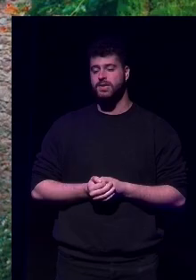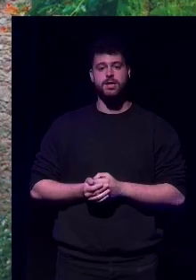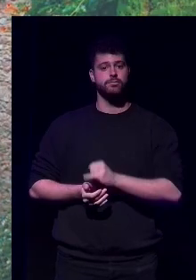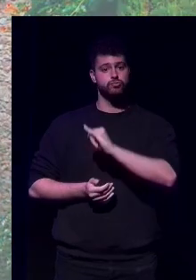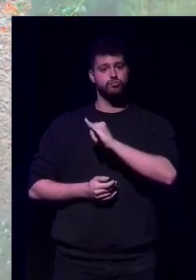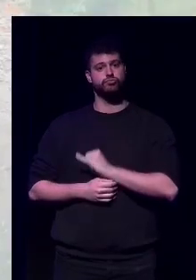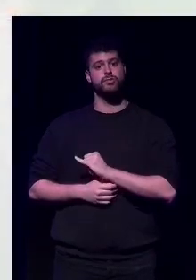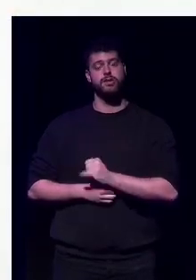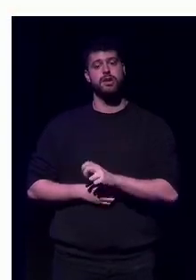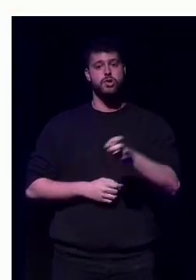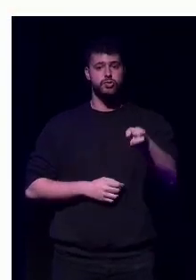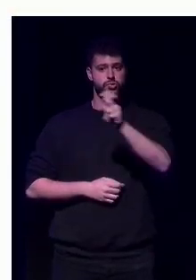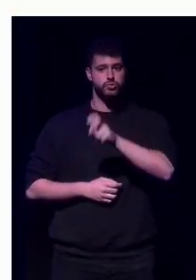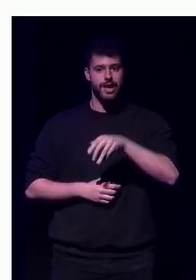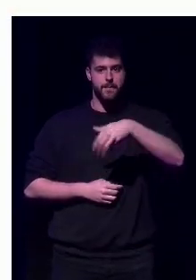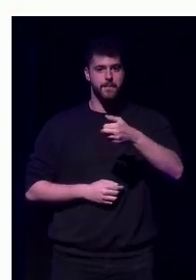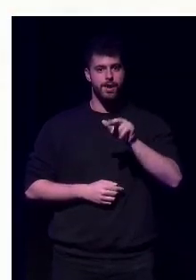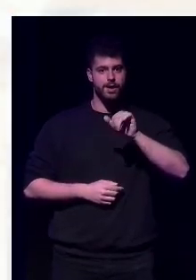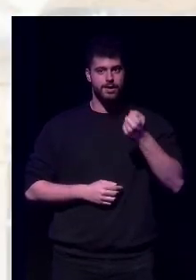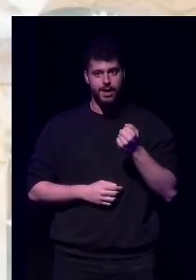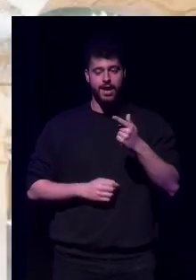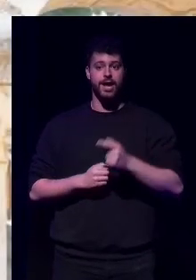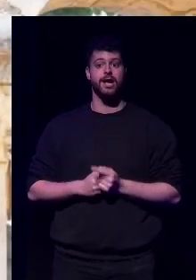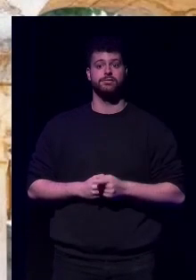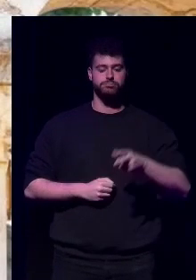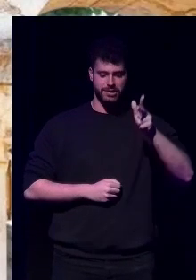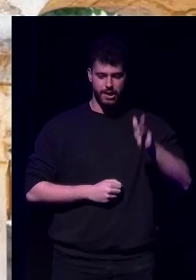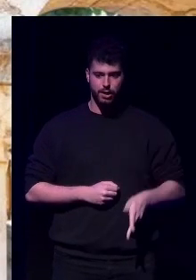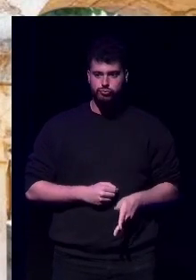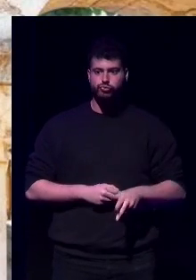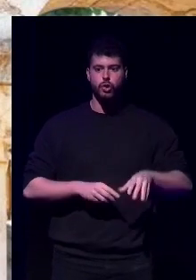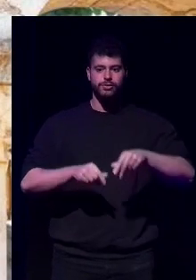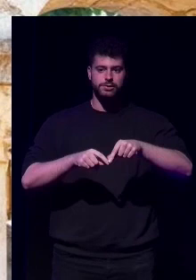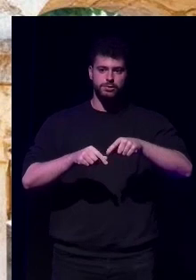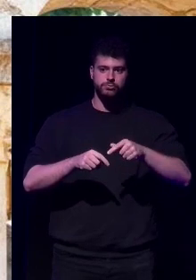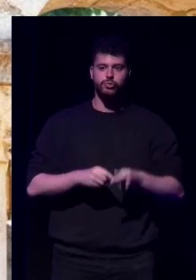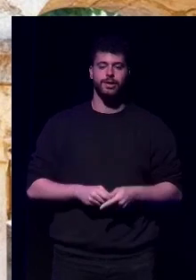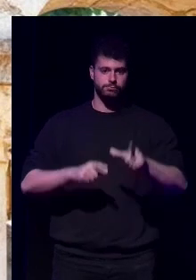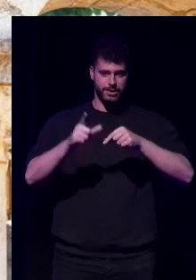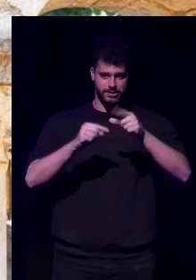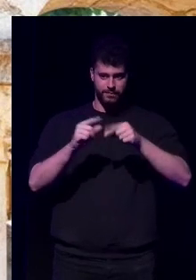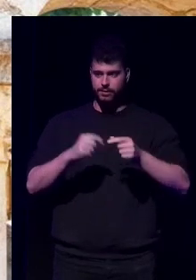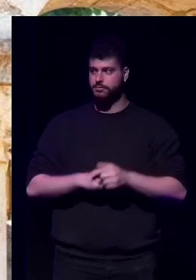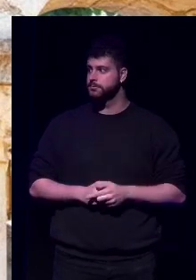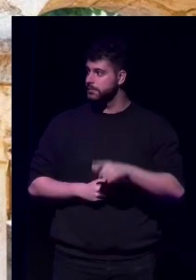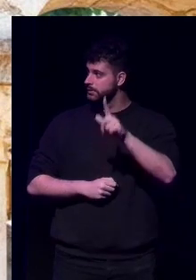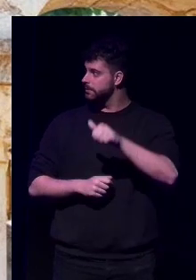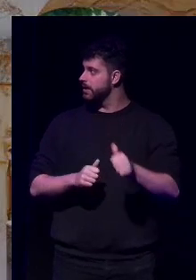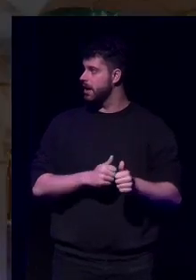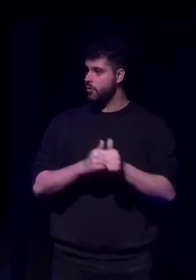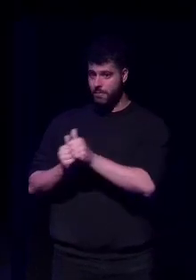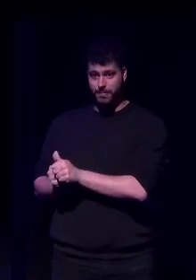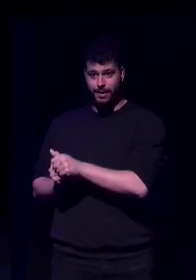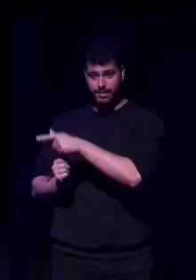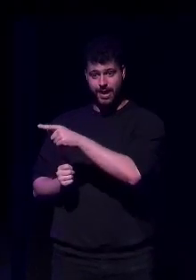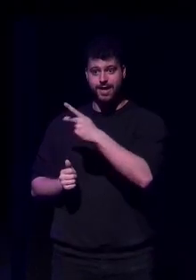Maria González, director territorial de Catalunya de CaixaBank. Si volen pujar per lliurar el premi, sisplau. I ens acompanya a recollir el premi l'autora